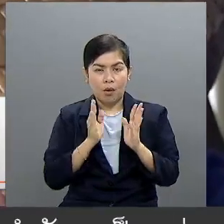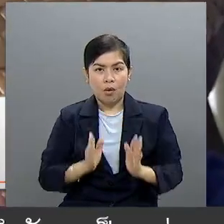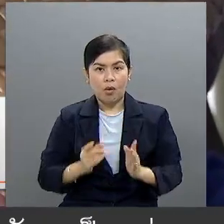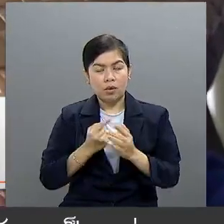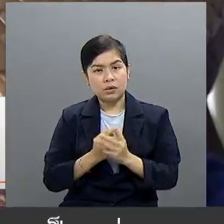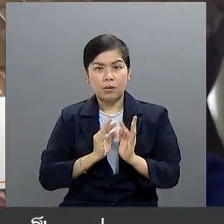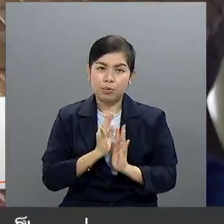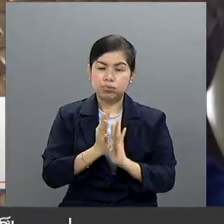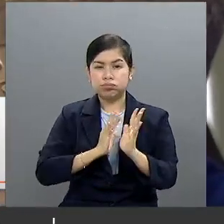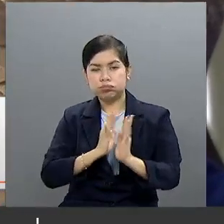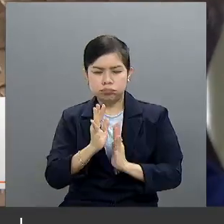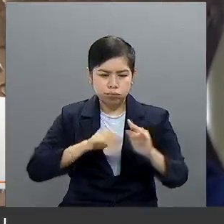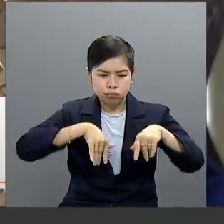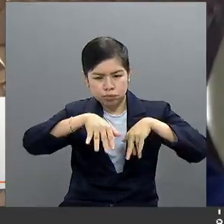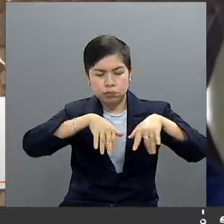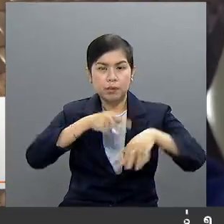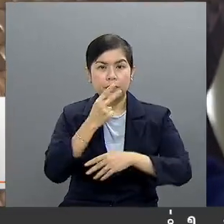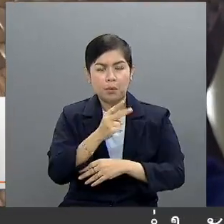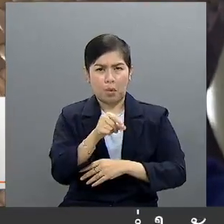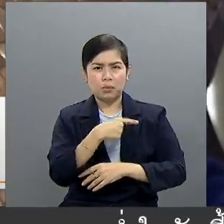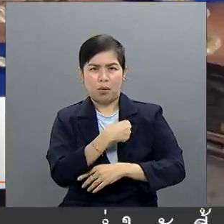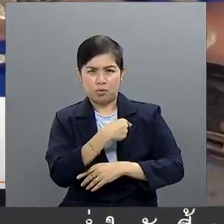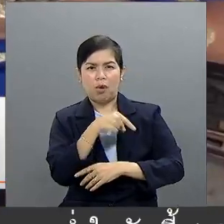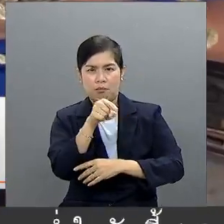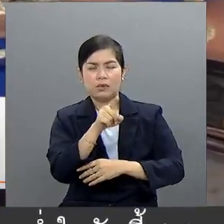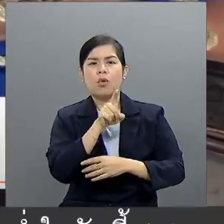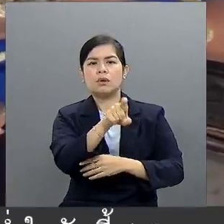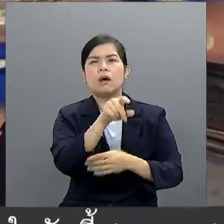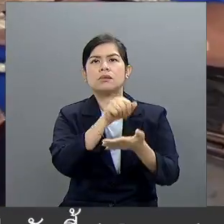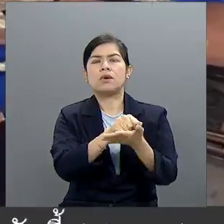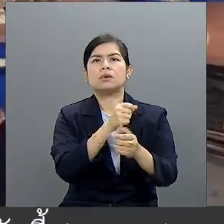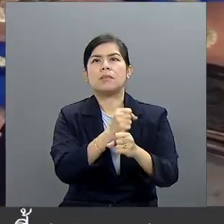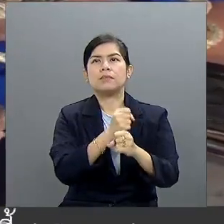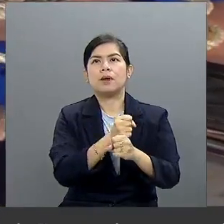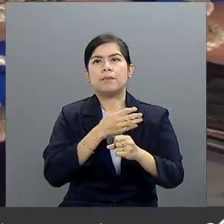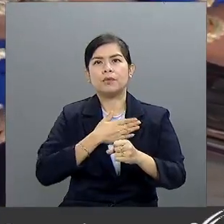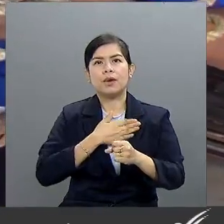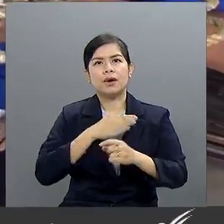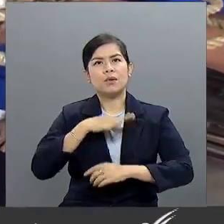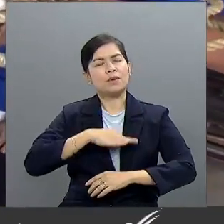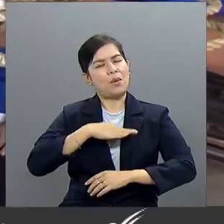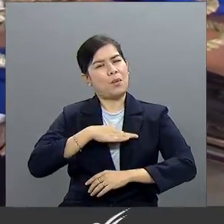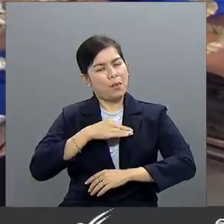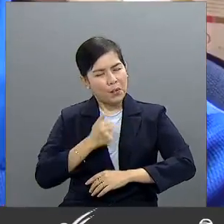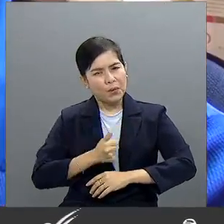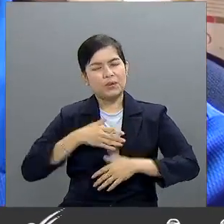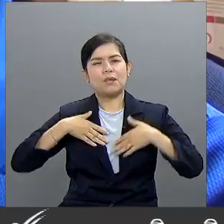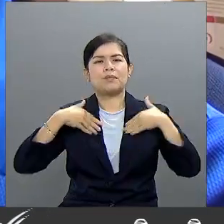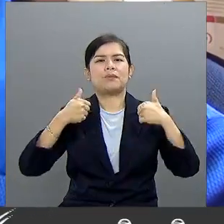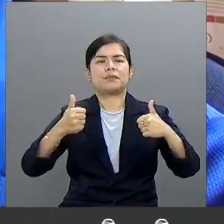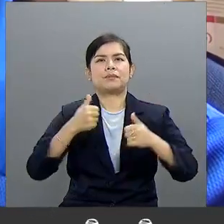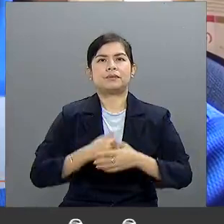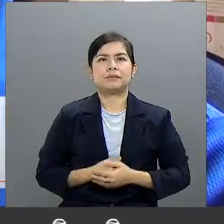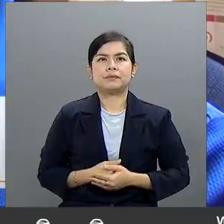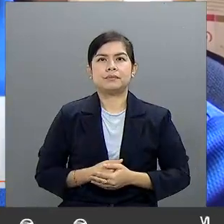อบปรากฏว่าสั่งทำแล้วก็ซื้อกลับบ้านด้วยทำให้ตัวเองก็มีกำลังใจมากขึ้นฟังเสียงเจ้าของผลงานกันหน่อยครับ เอิ้นว่